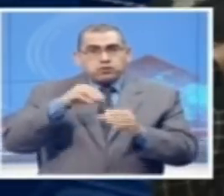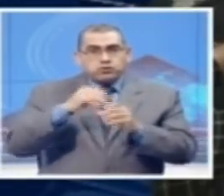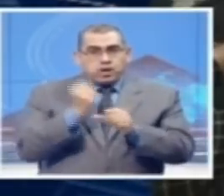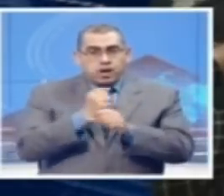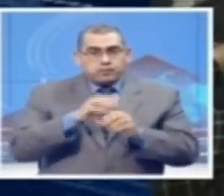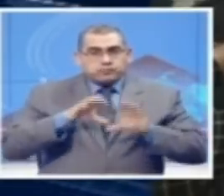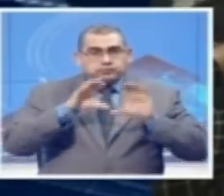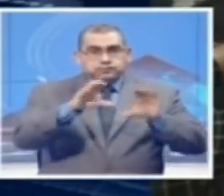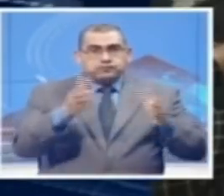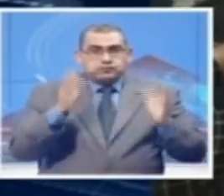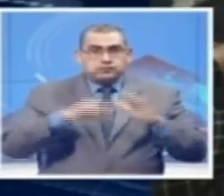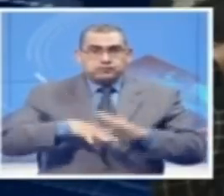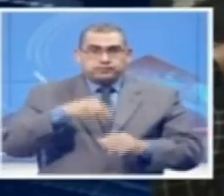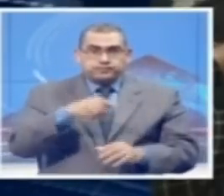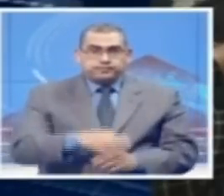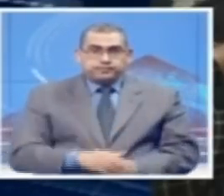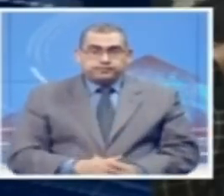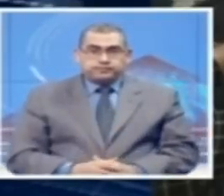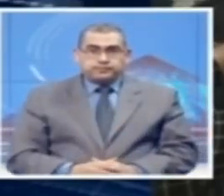إنشاء المناطق اللوجستية.